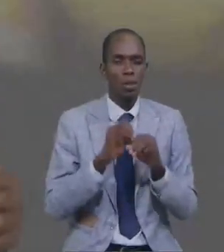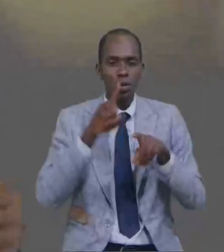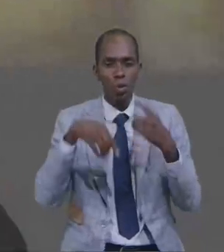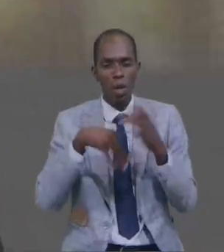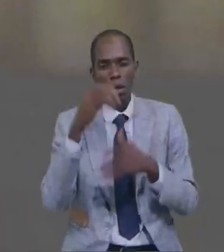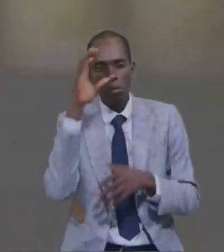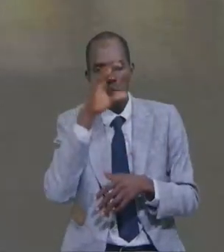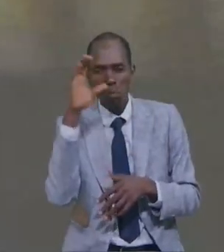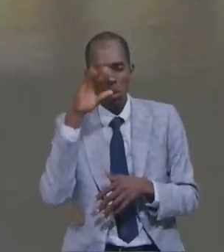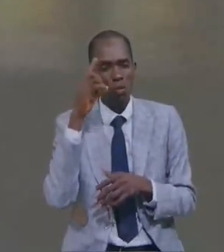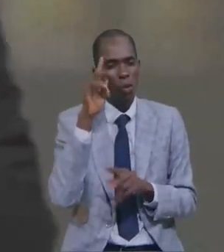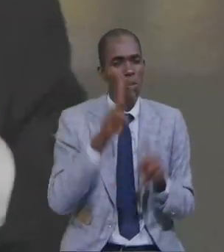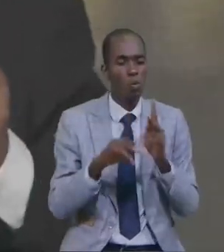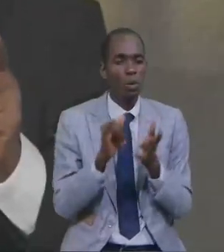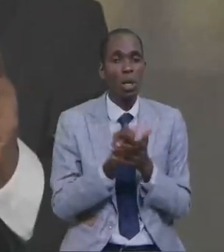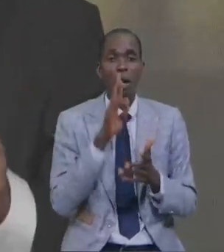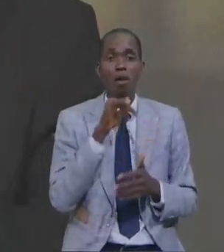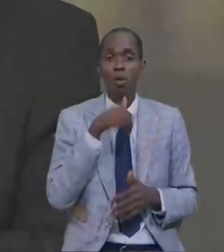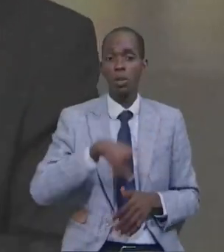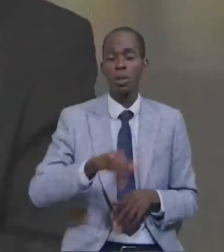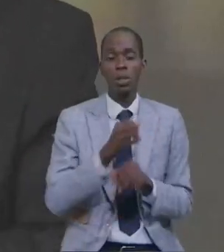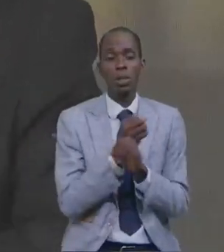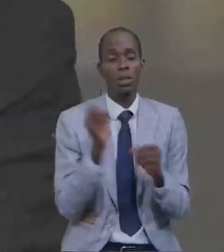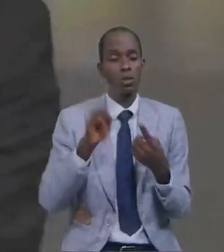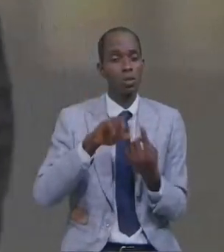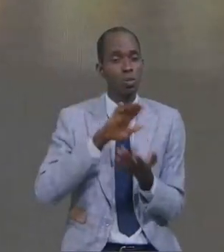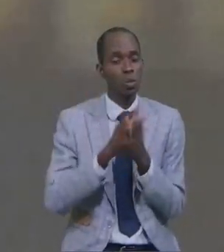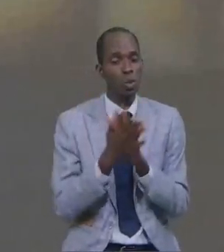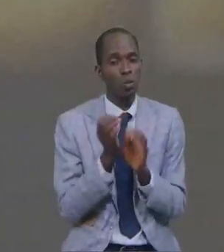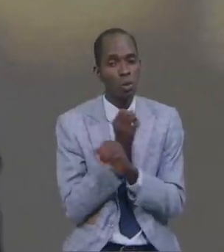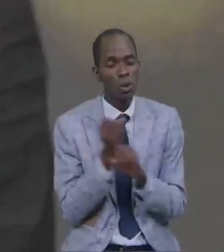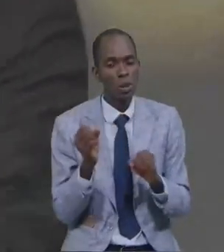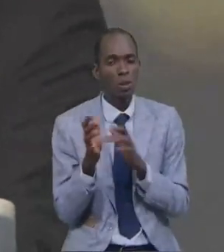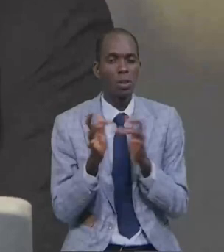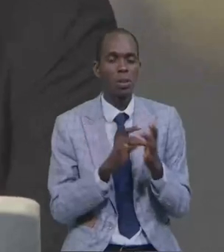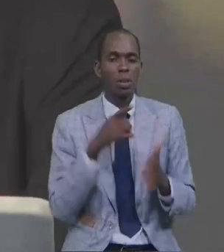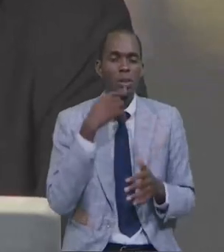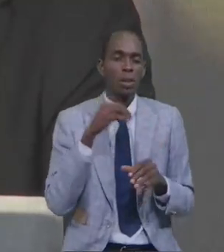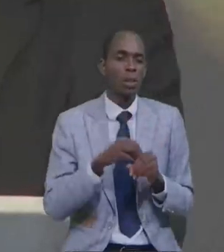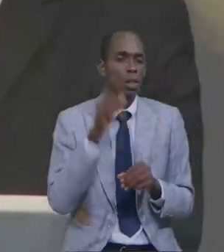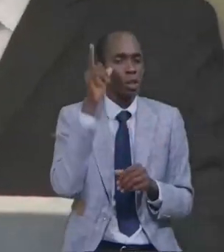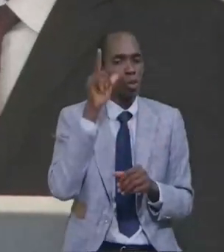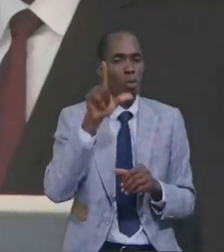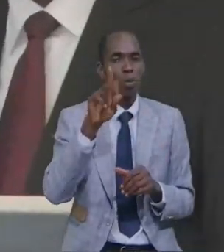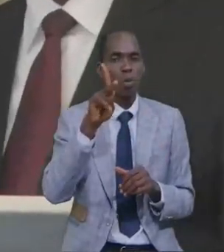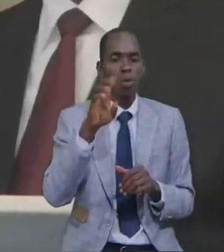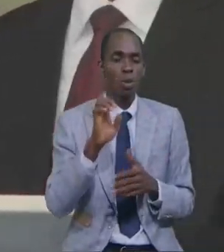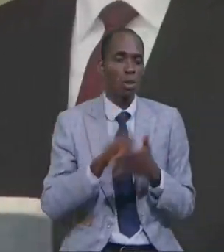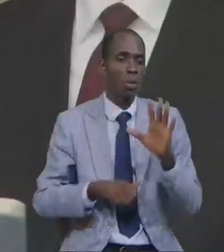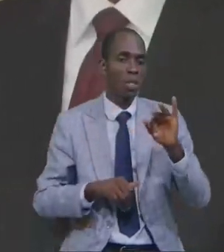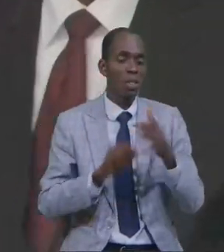Luc 19, verset 10. Car le Fils de l'homme est venu chercher et